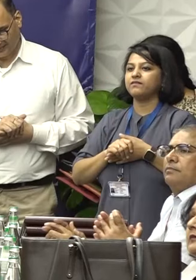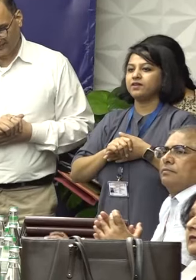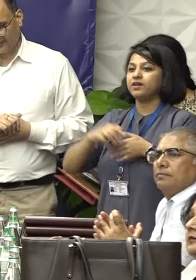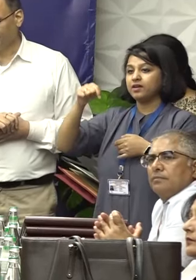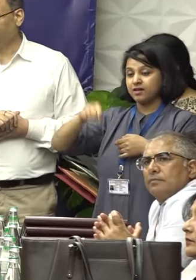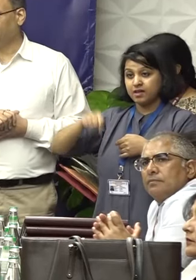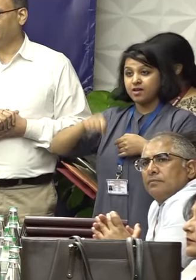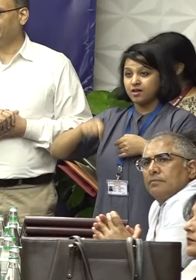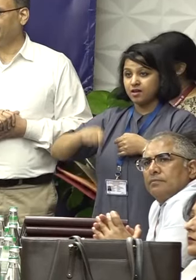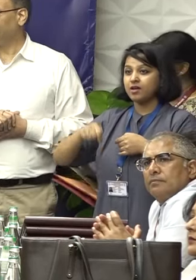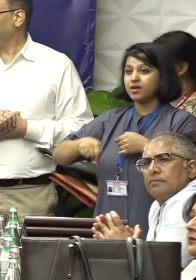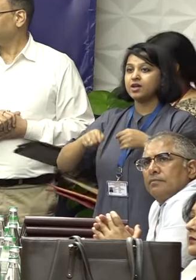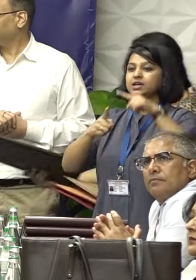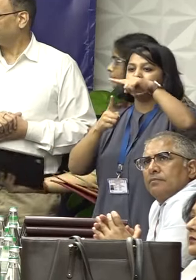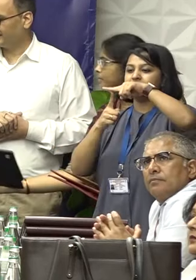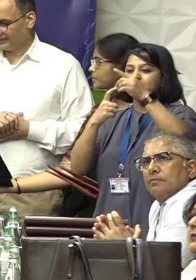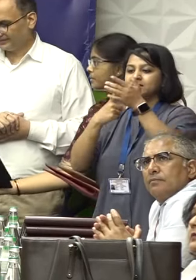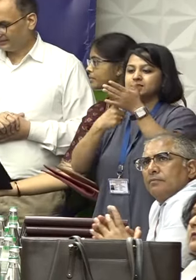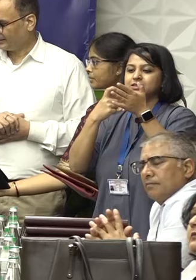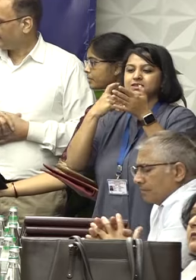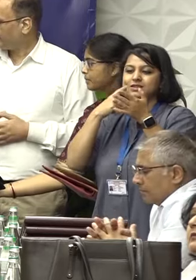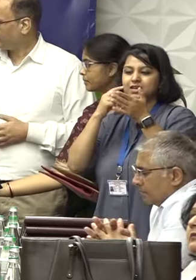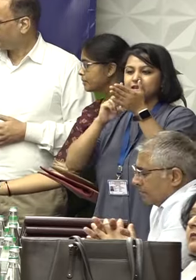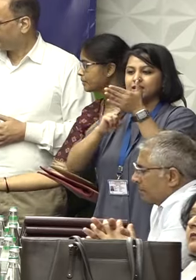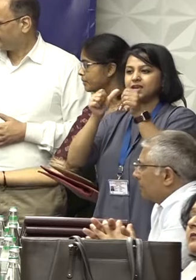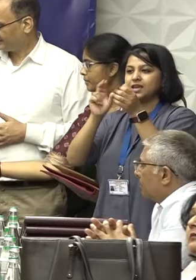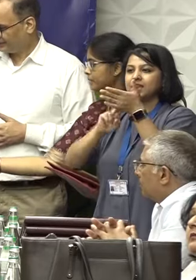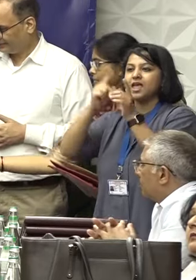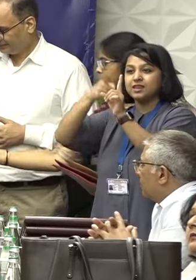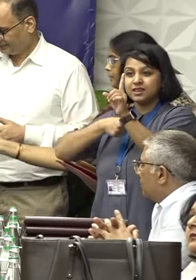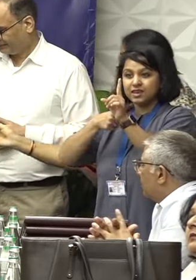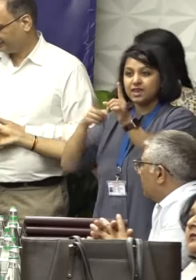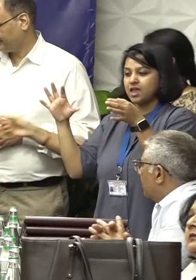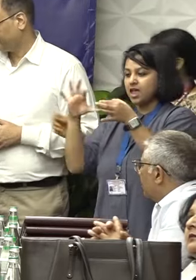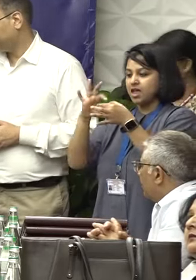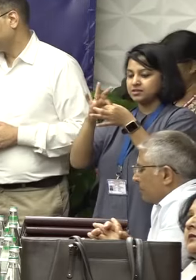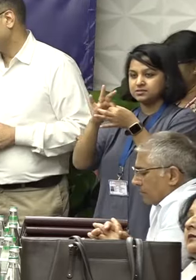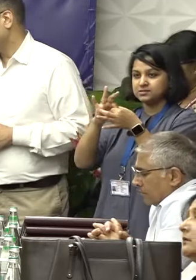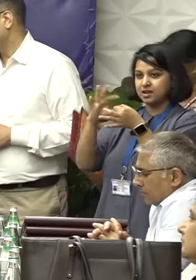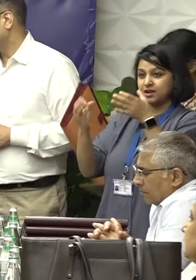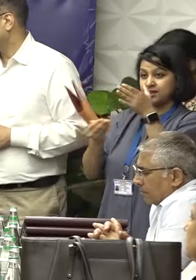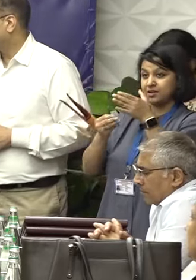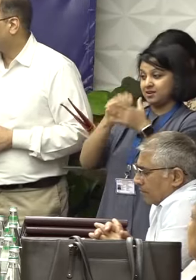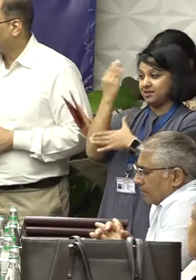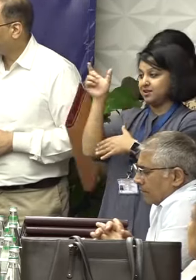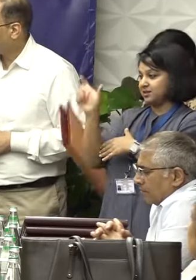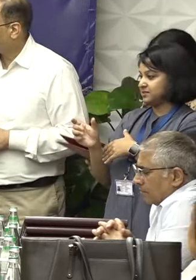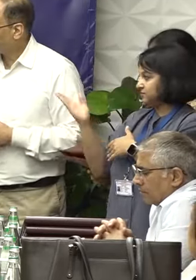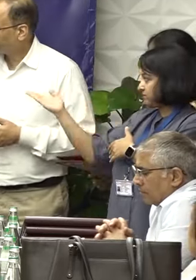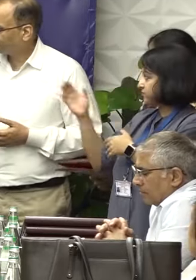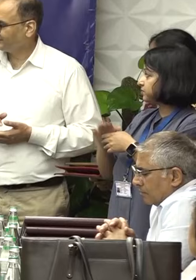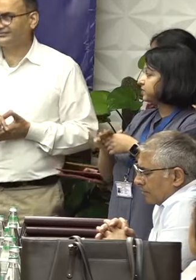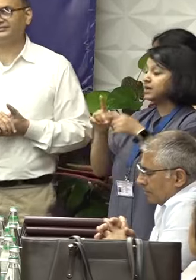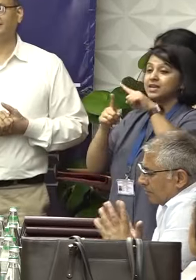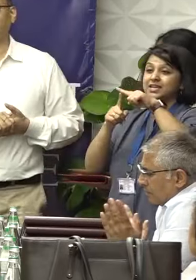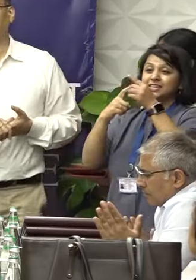अब हम बुलाना चाहेंगे त्रिनयनी फाउंडेशन त्रिनयनी संगठन की जो रिप्रेजेंटेटिव है। मुख्य उद्देश्यों में एनजीओ